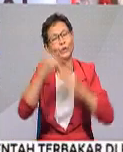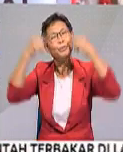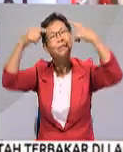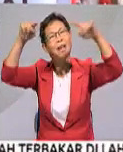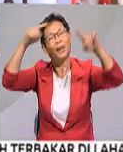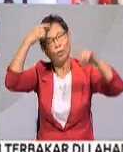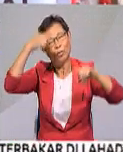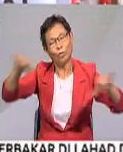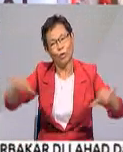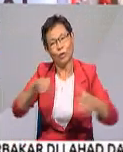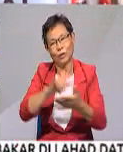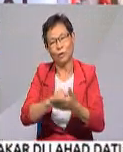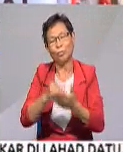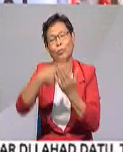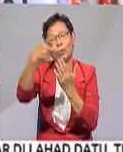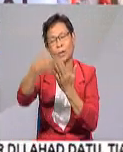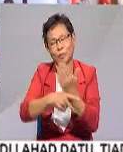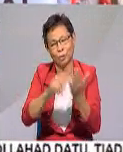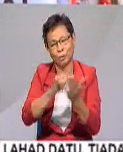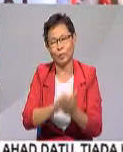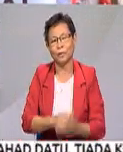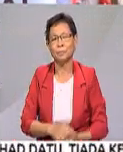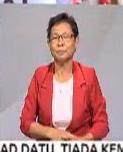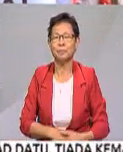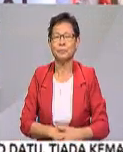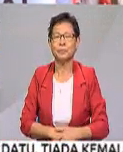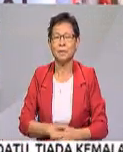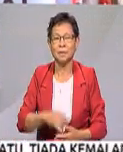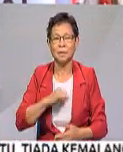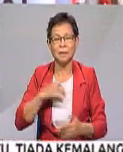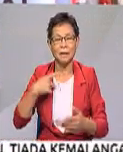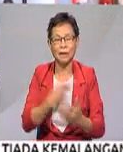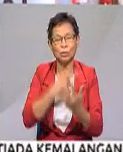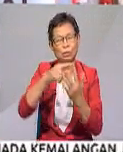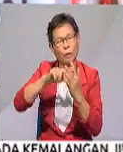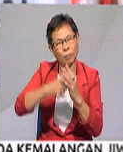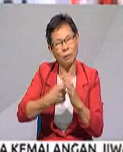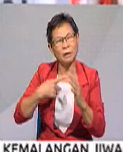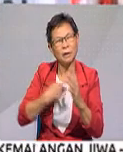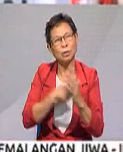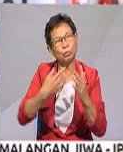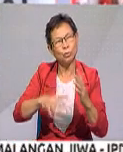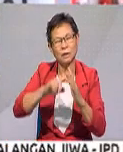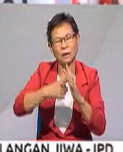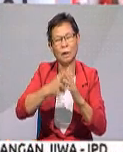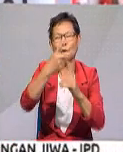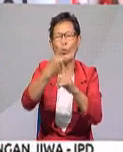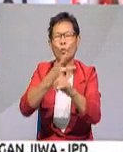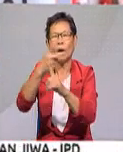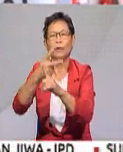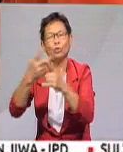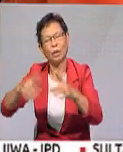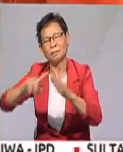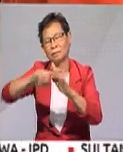untuk melaksanakan program ini. Saya kira dah kita dah mula sebenarnya dah dekat 2 bulan.